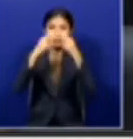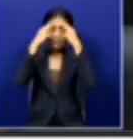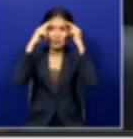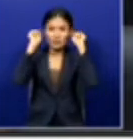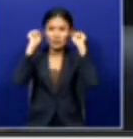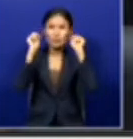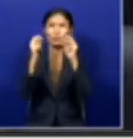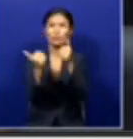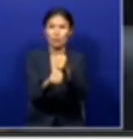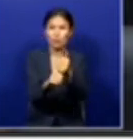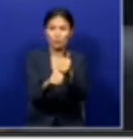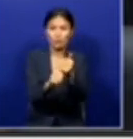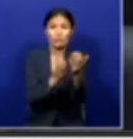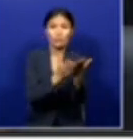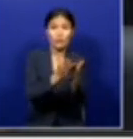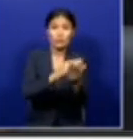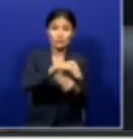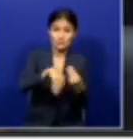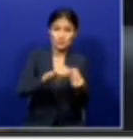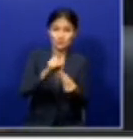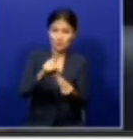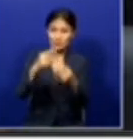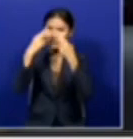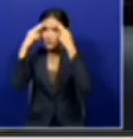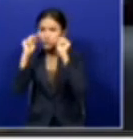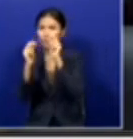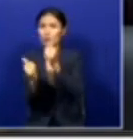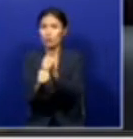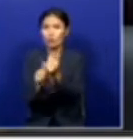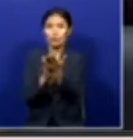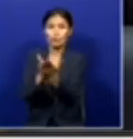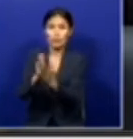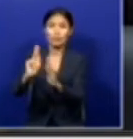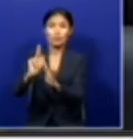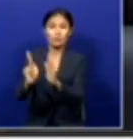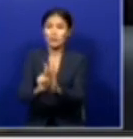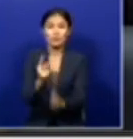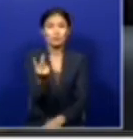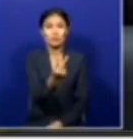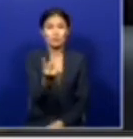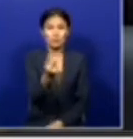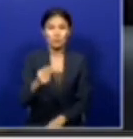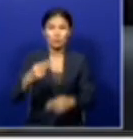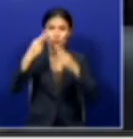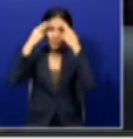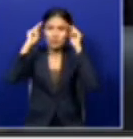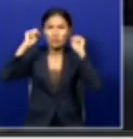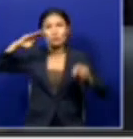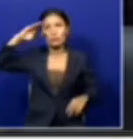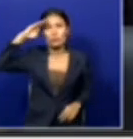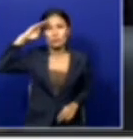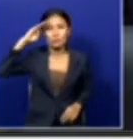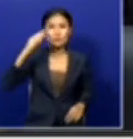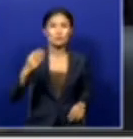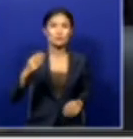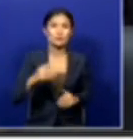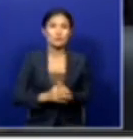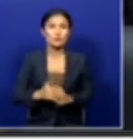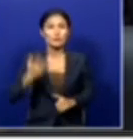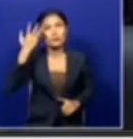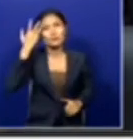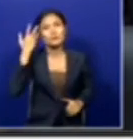านรองวิษณุนะครับท่านเกี่ยวข้องโดยตรงนะฮะเรื่องนี้ผมเชื่อว่าท่านนายกประยุทธ์ท่านไม่ค่อยได้คิดหร